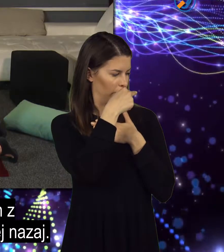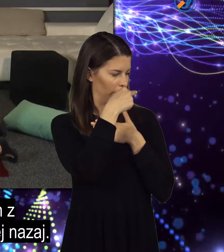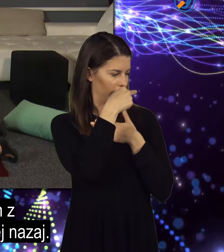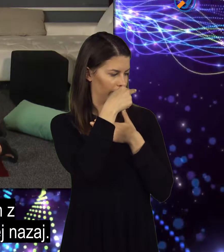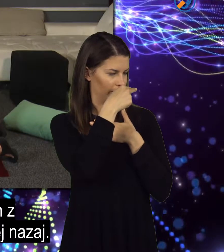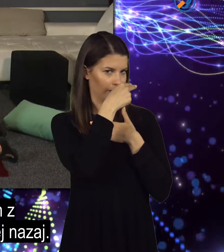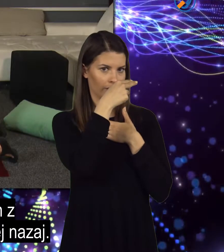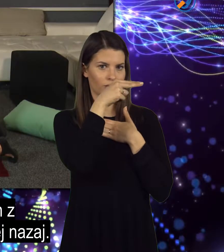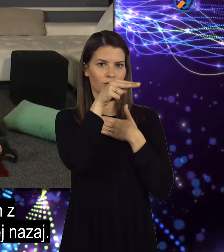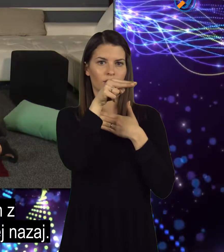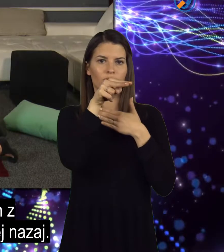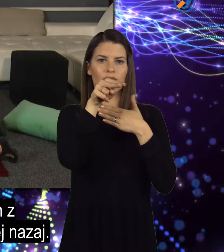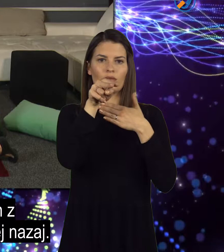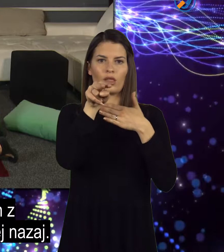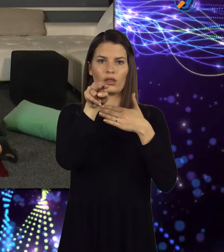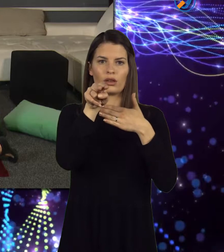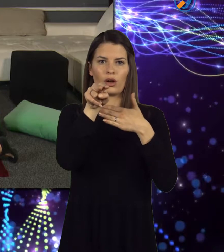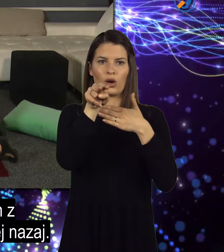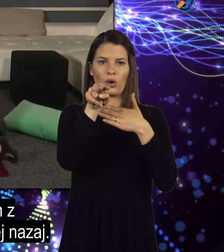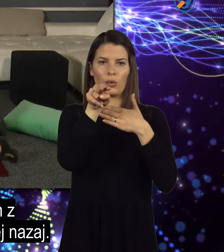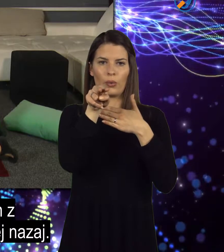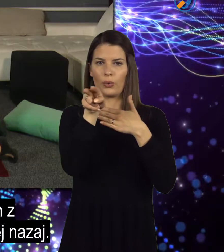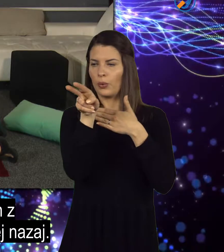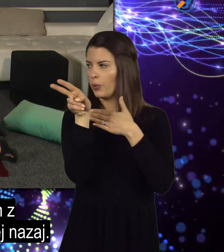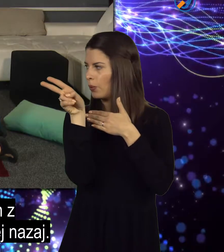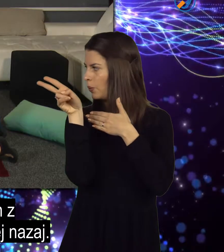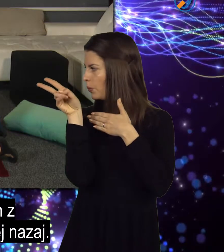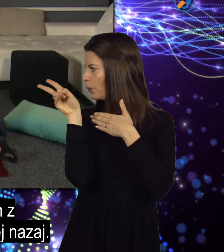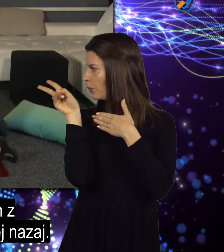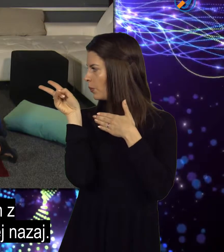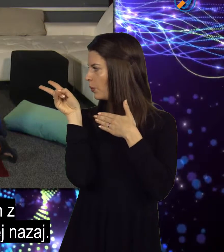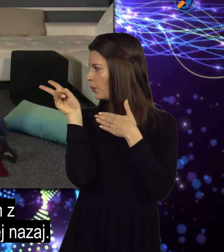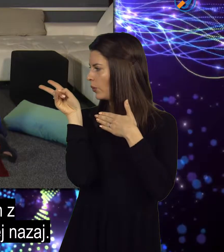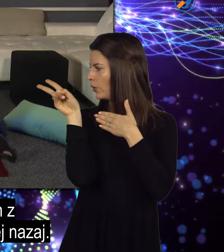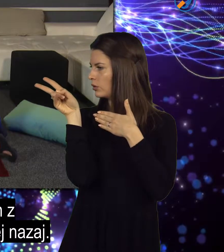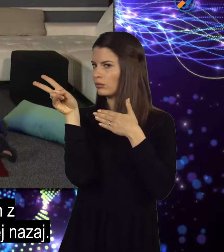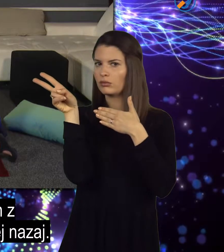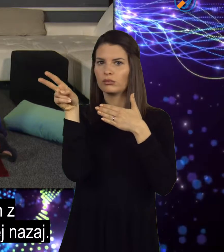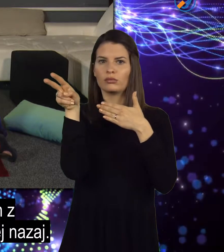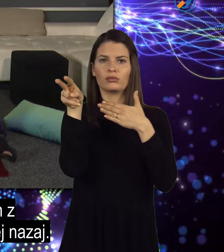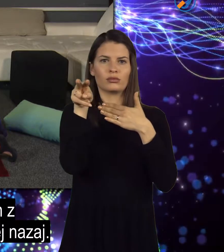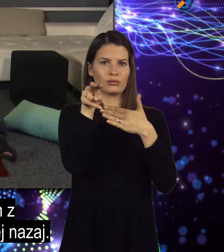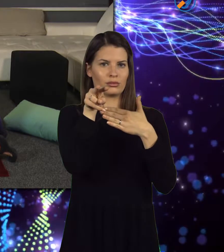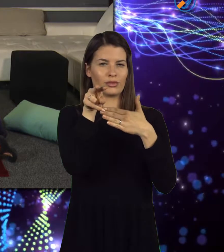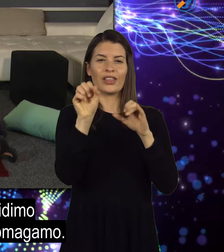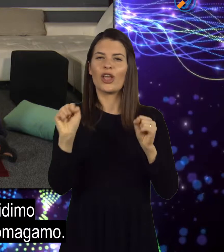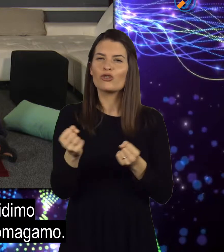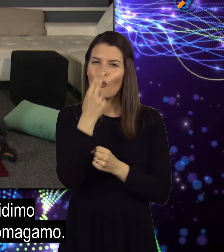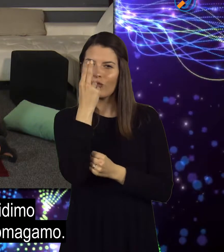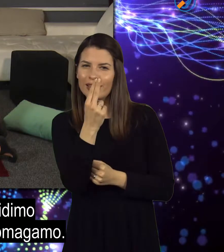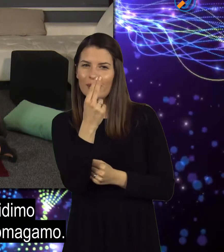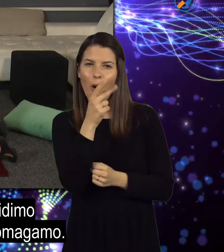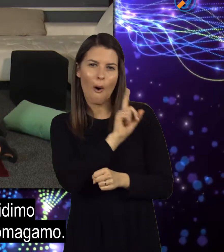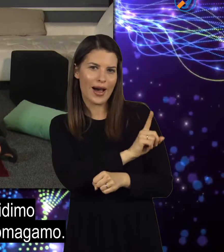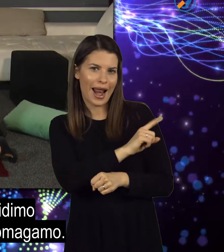izdihom poglej nazaj in vdih. In z izdihom poglej nazaj. Ker težko